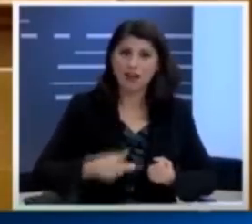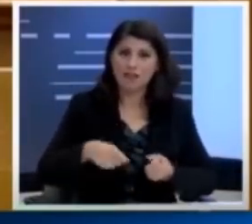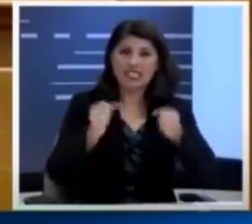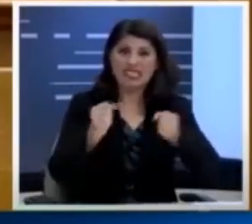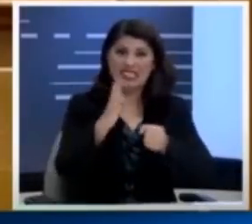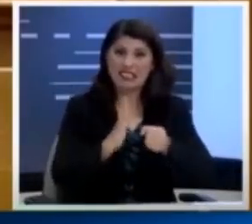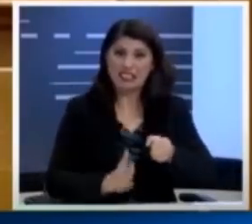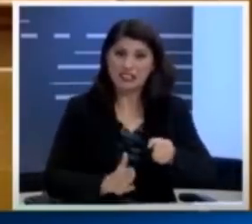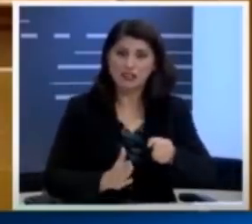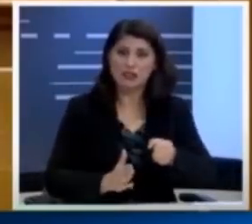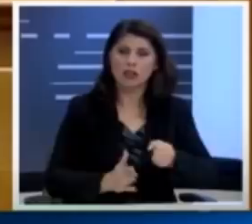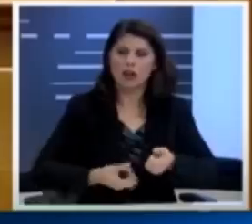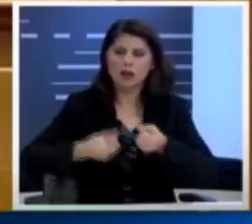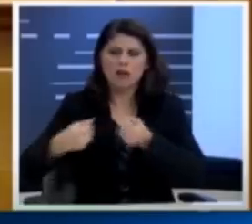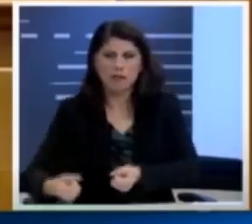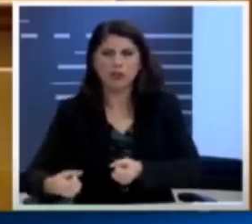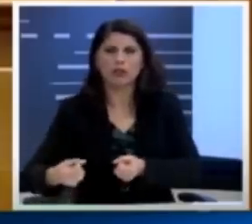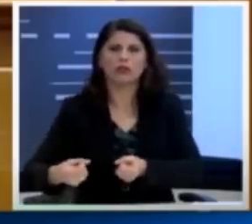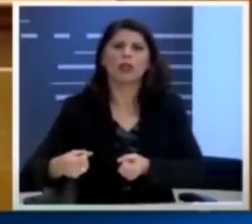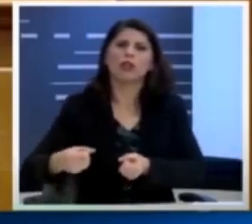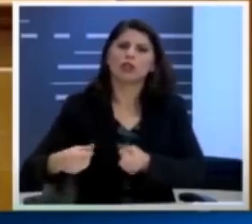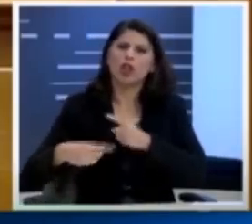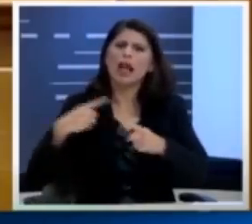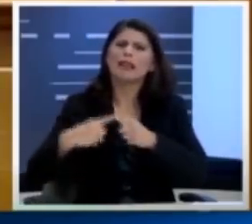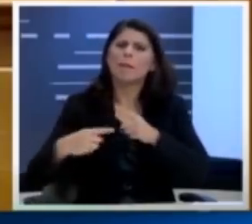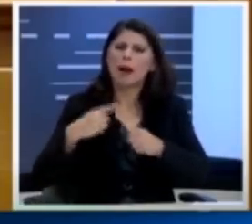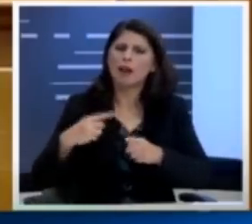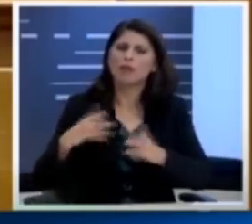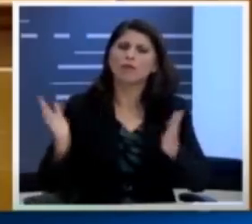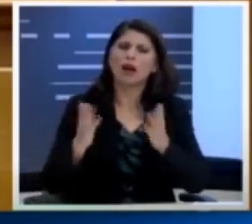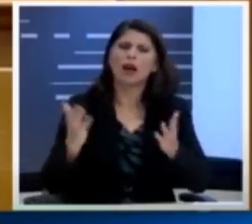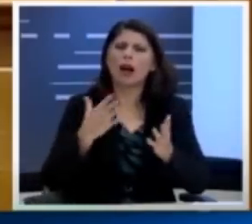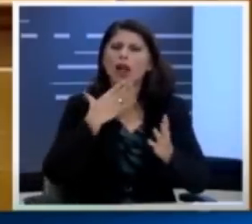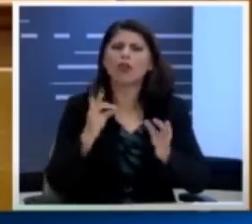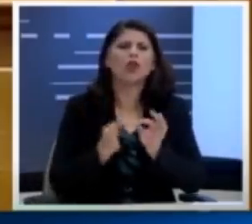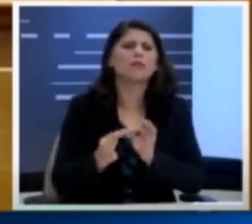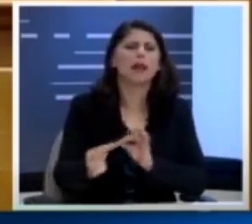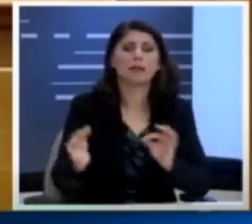της κρίσης, το καθένα στον εκάστοτε αντίπαλό του, με κάθε λογής